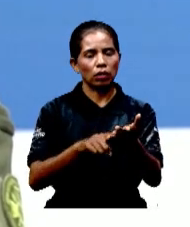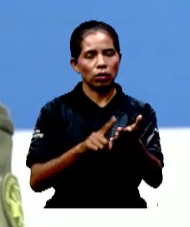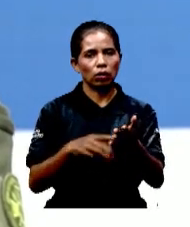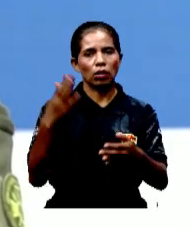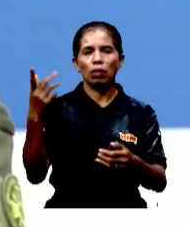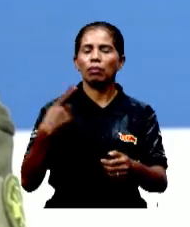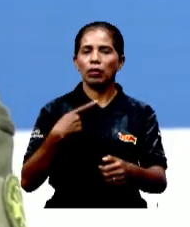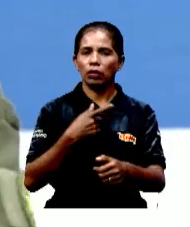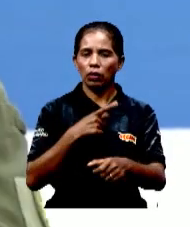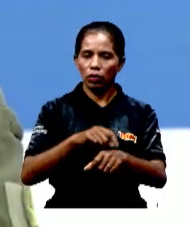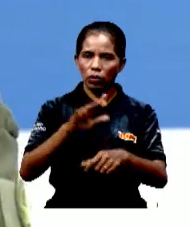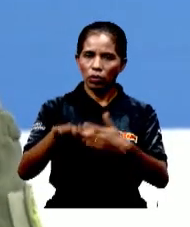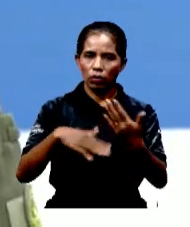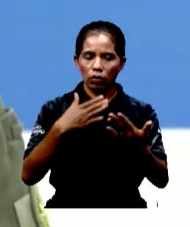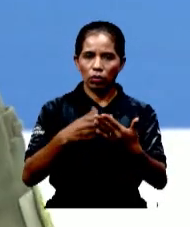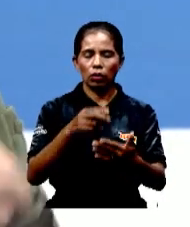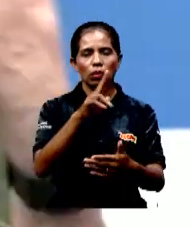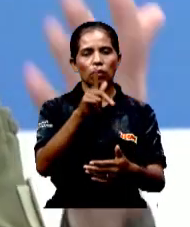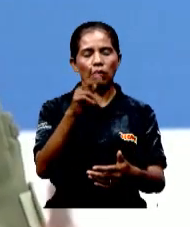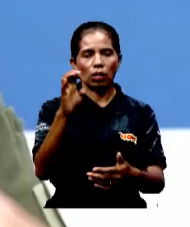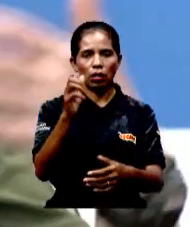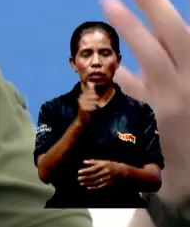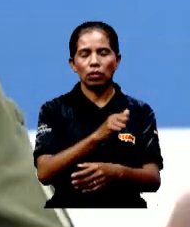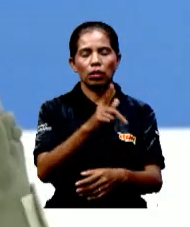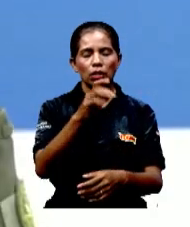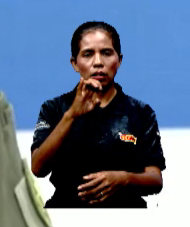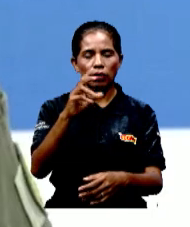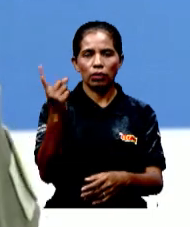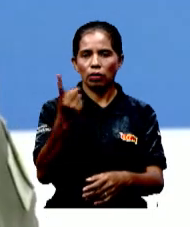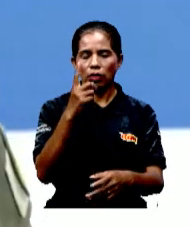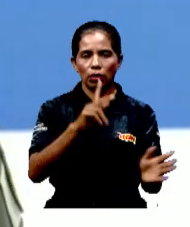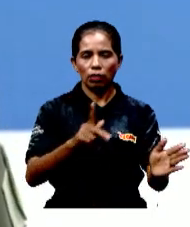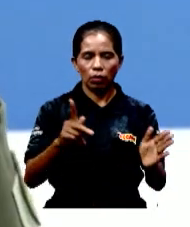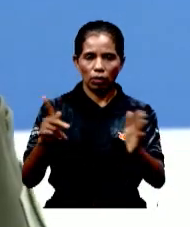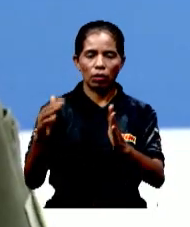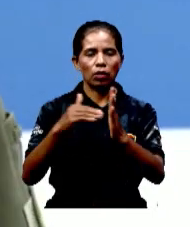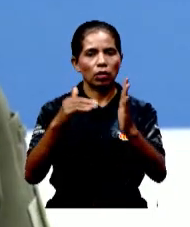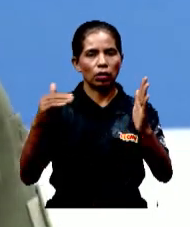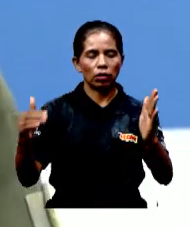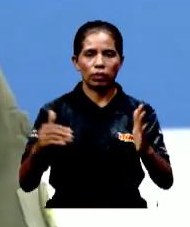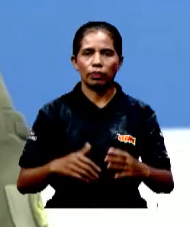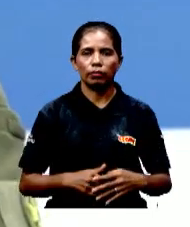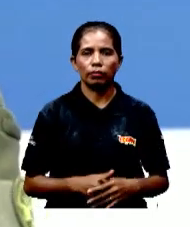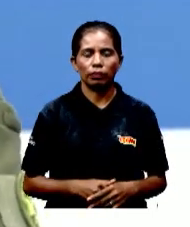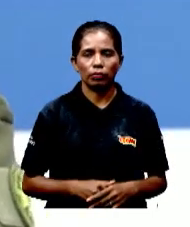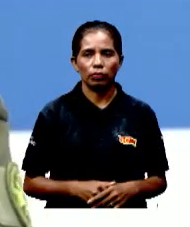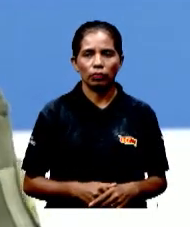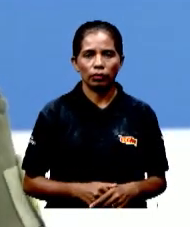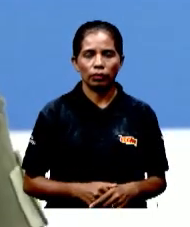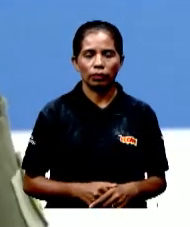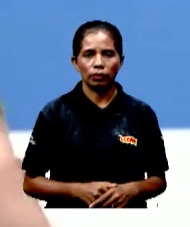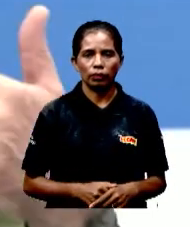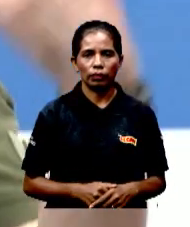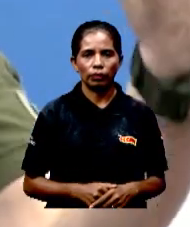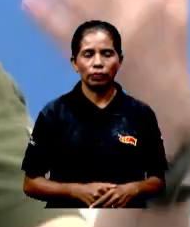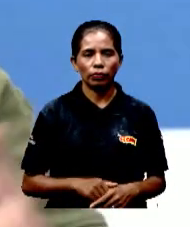парсейру сира и ха парте уесте Украни, енкуанту Киев на фатим планея контраофенсива но армаду. Це іде відповідно до